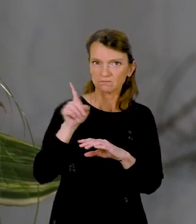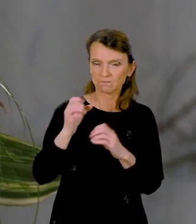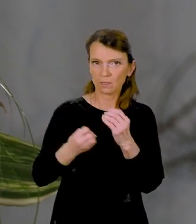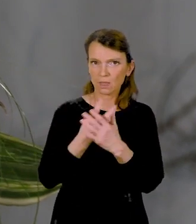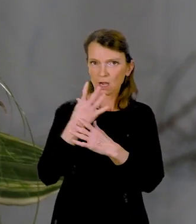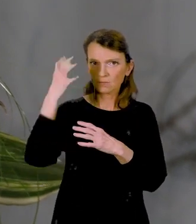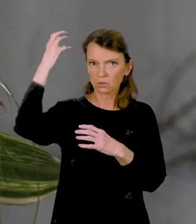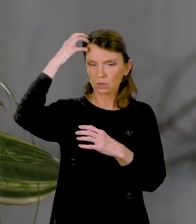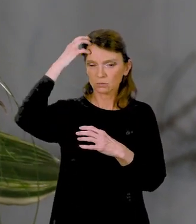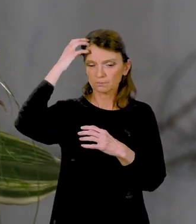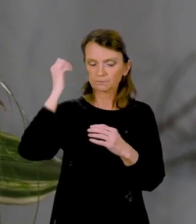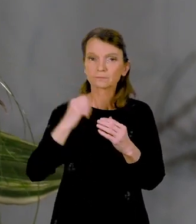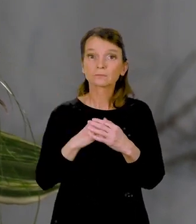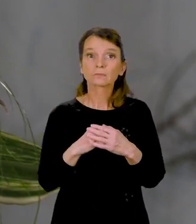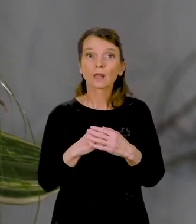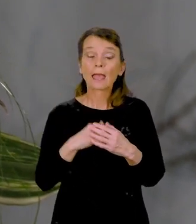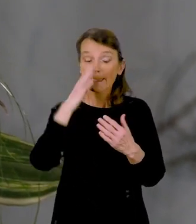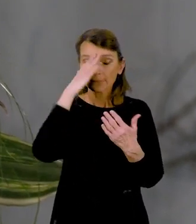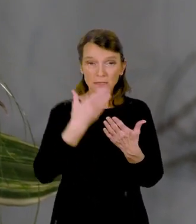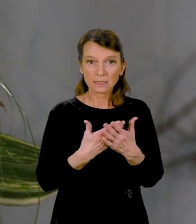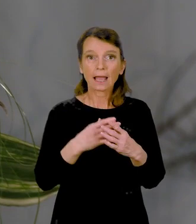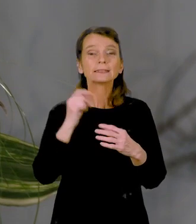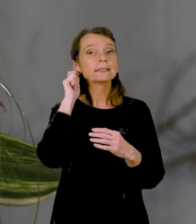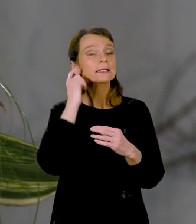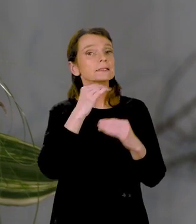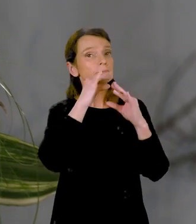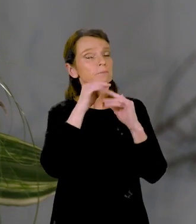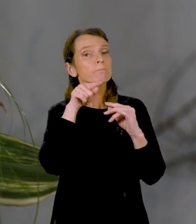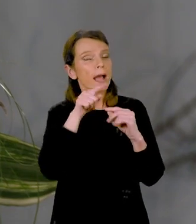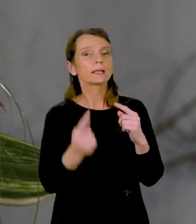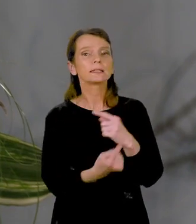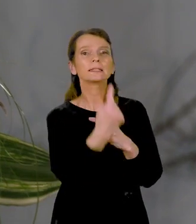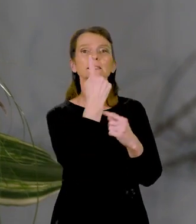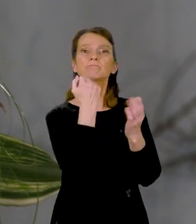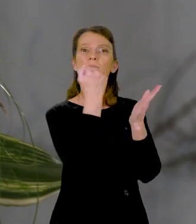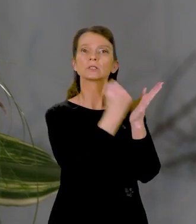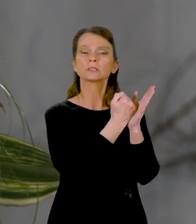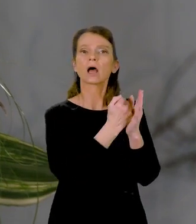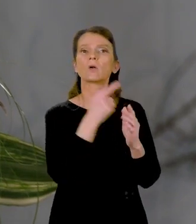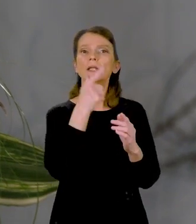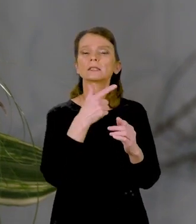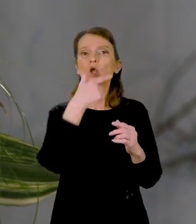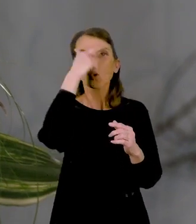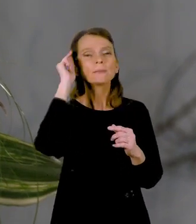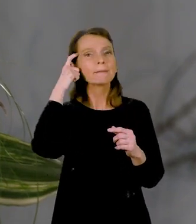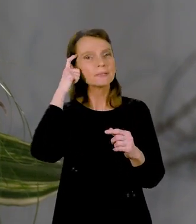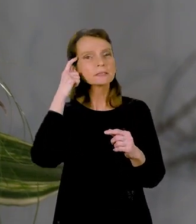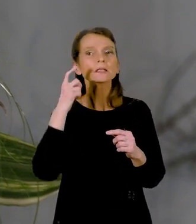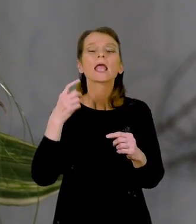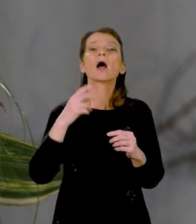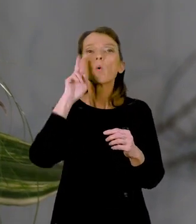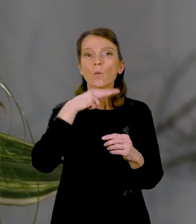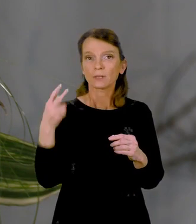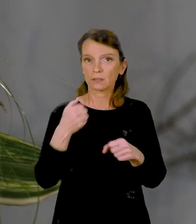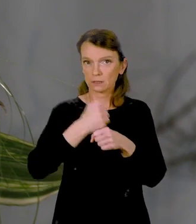Priznanje deklica s piščalko izpostavlja pomen humanistične misli, umetniškega ustvarjanja in kulturnega delovanja,